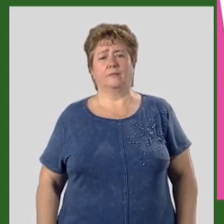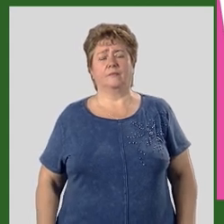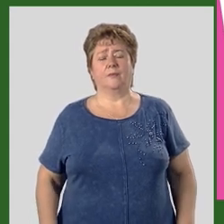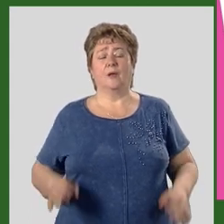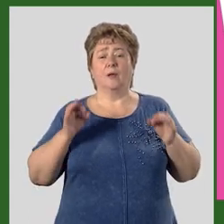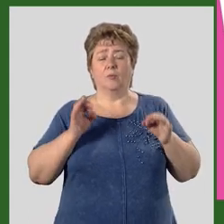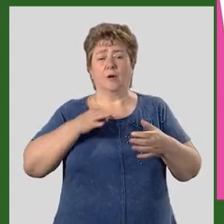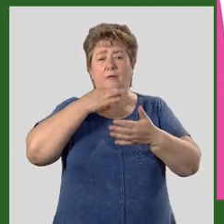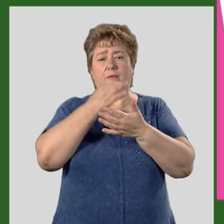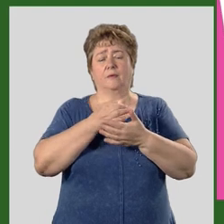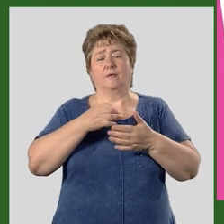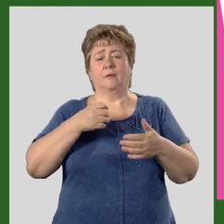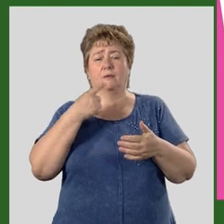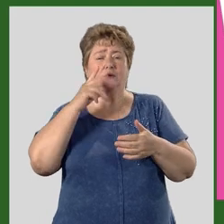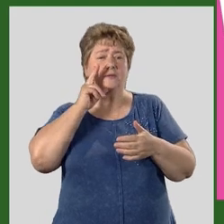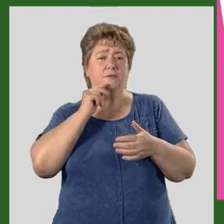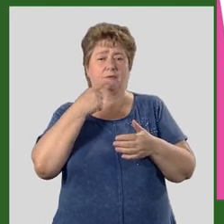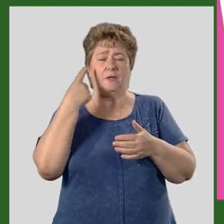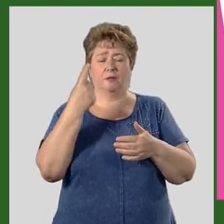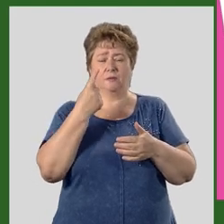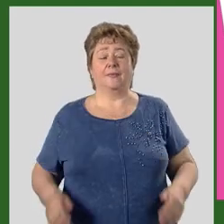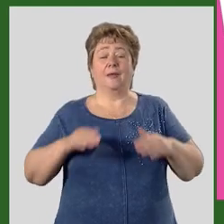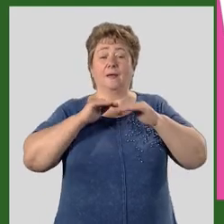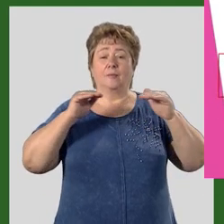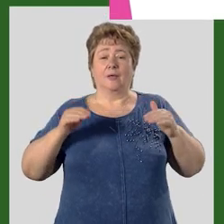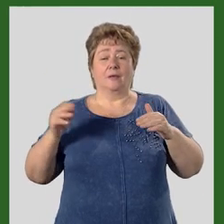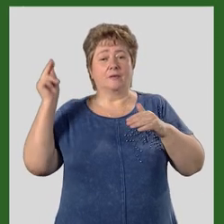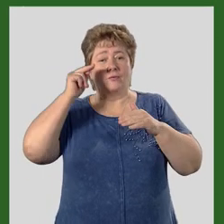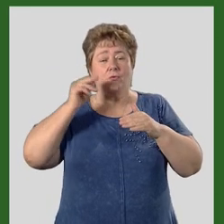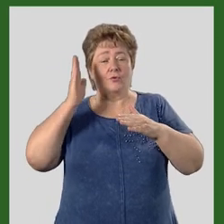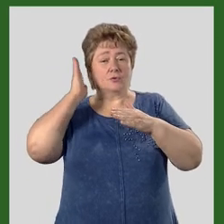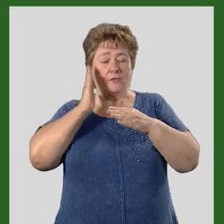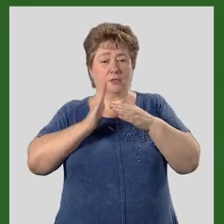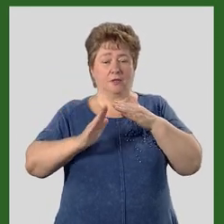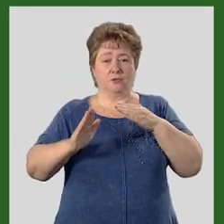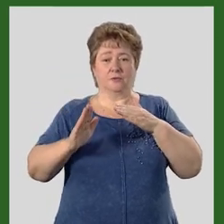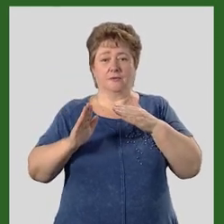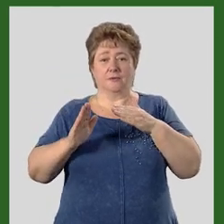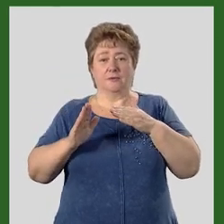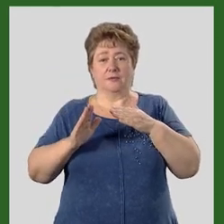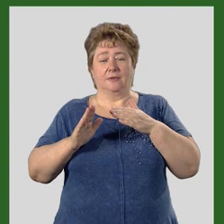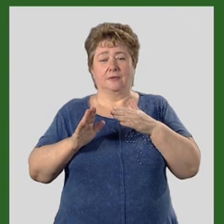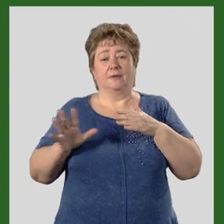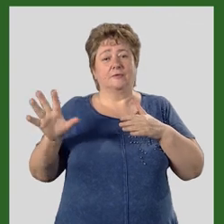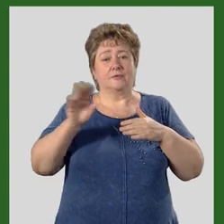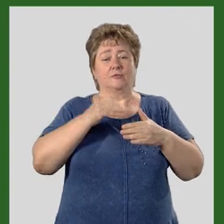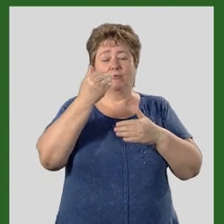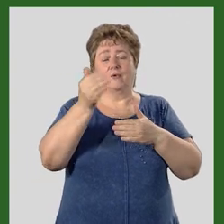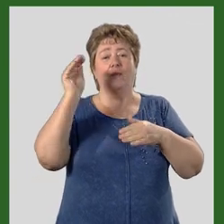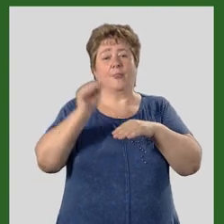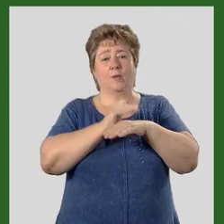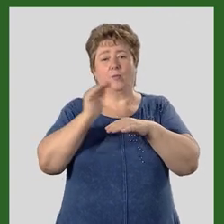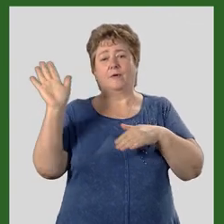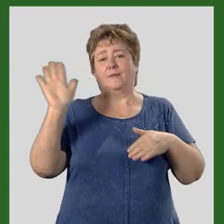И правильный ответ под цифрой 1. Итак, ребята, урок подошел к концу. До свидания.